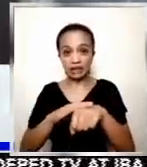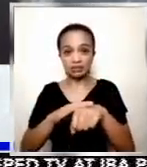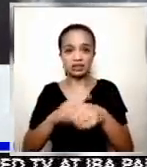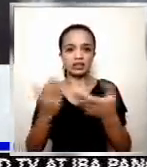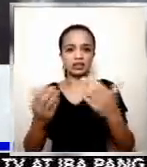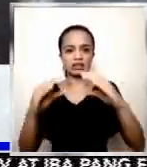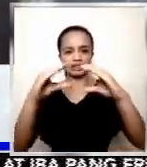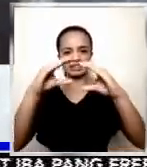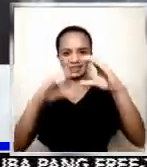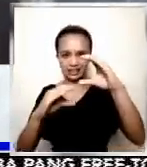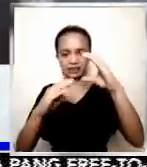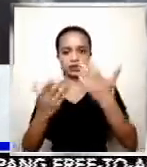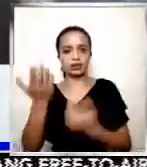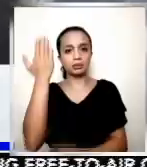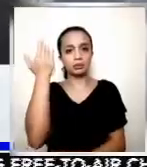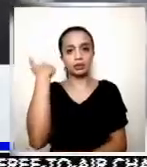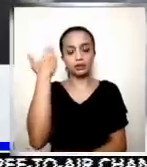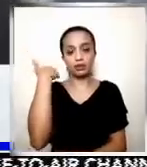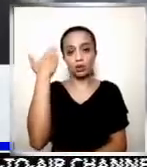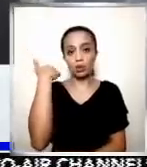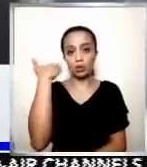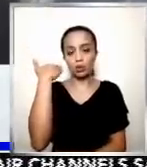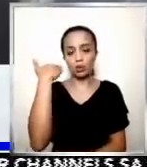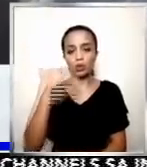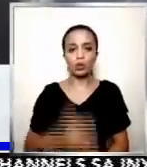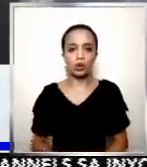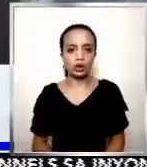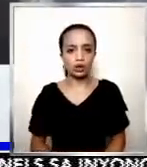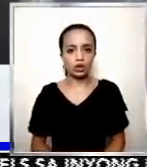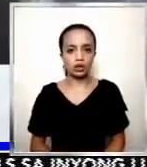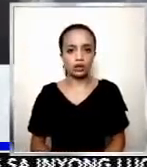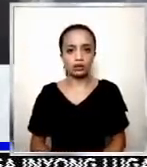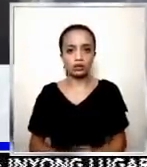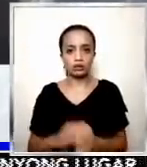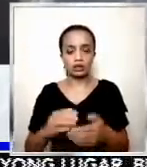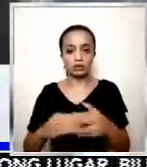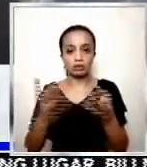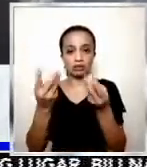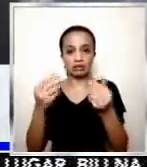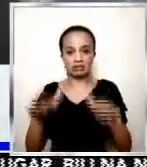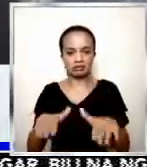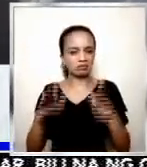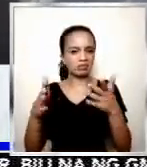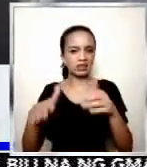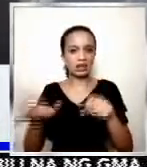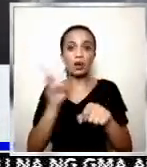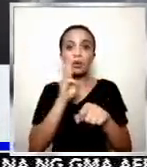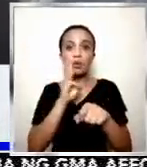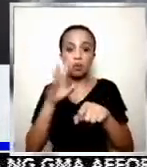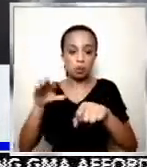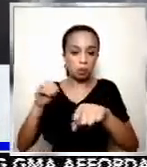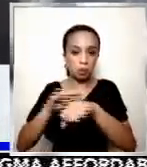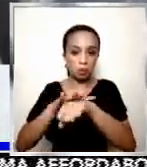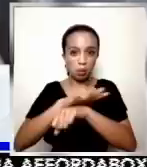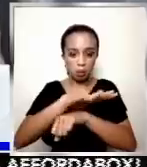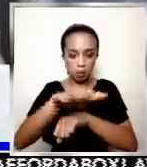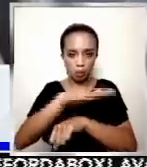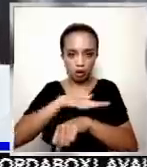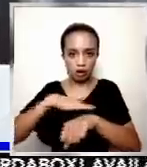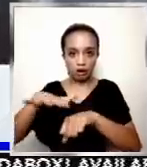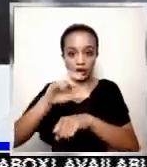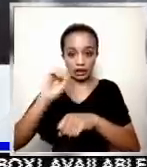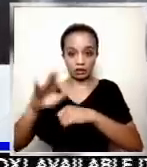dating angat na angat sa lupa ay lumubog. Kaya tuwing magkakaroon ng high tide ay mas lubog pa